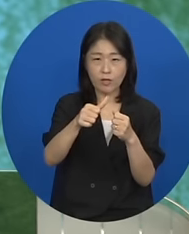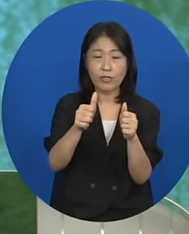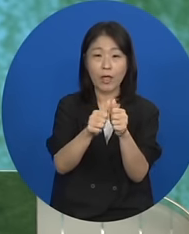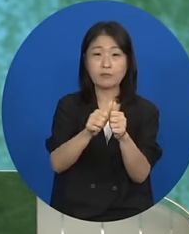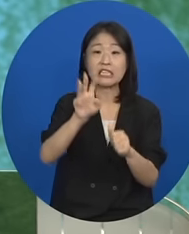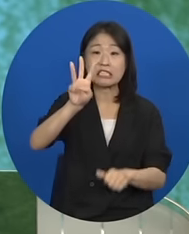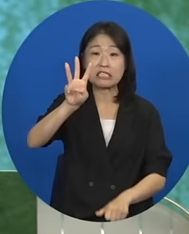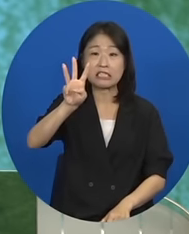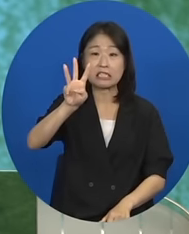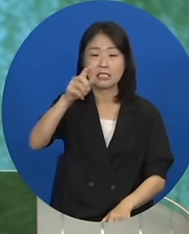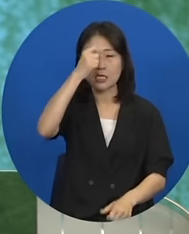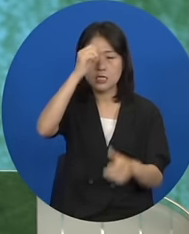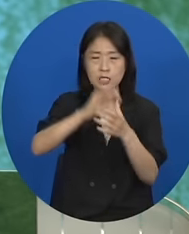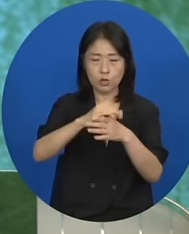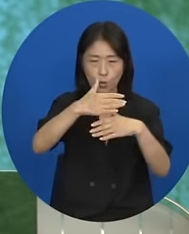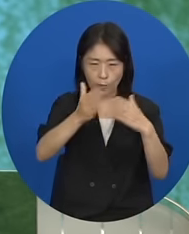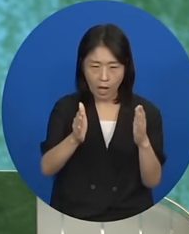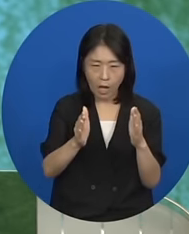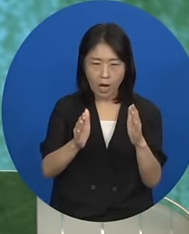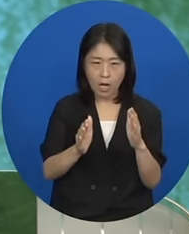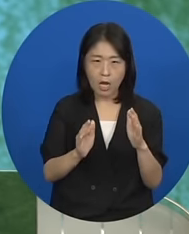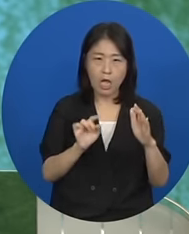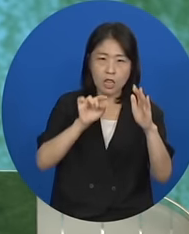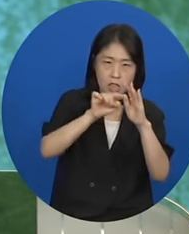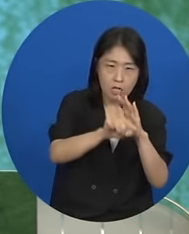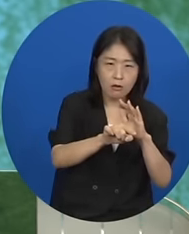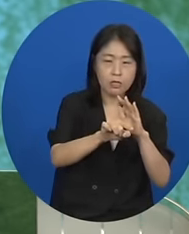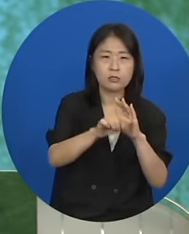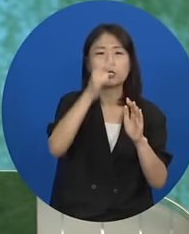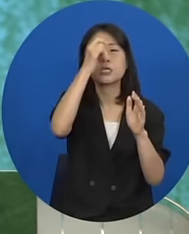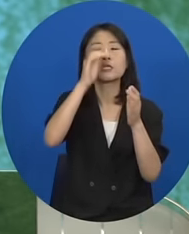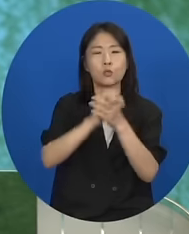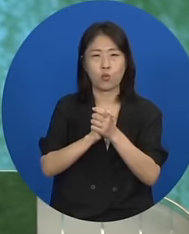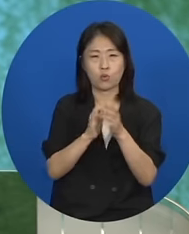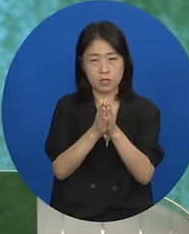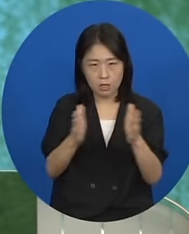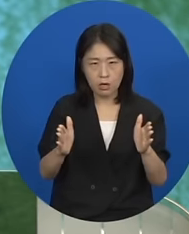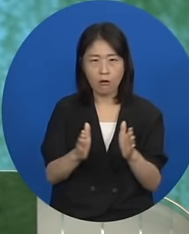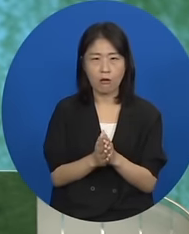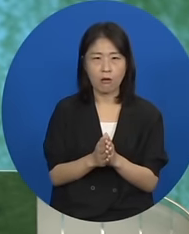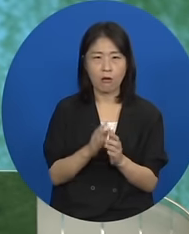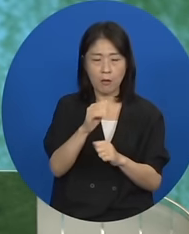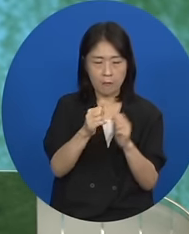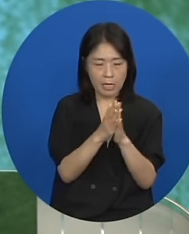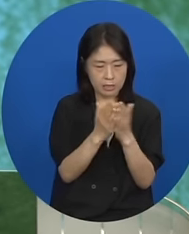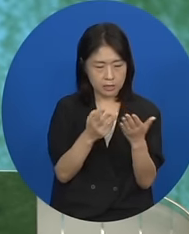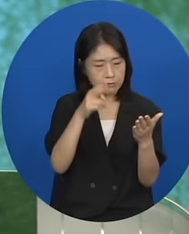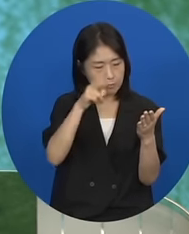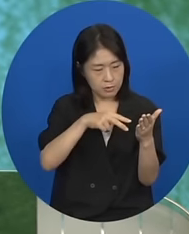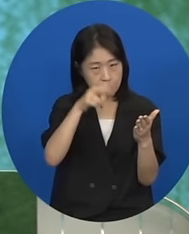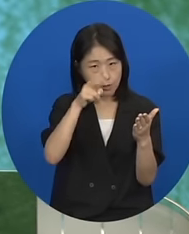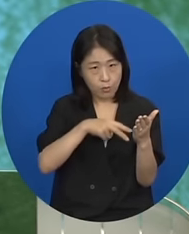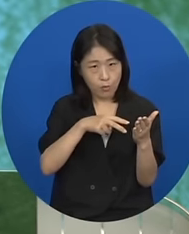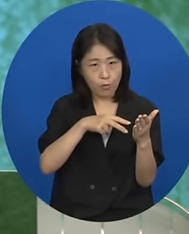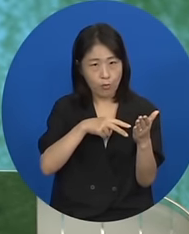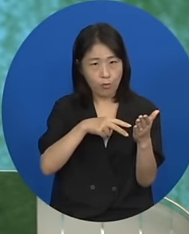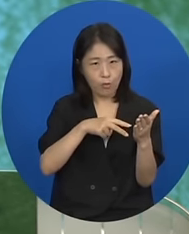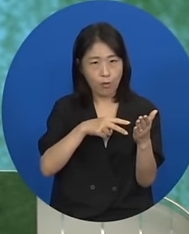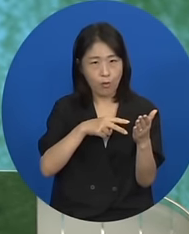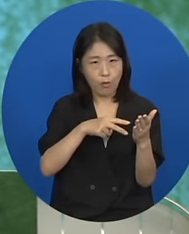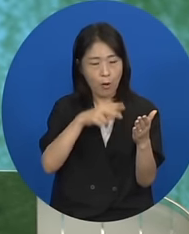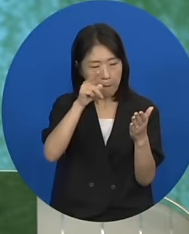그 방에 들어가 가지고 거기서 또 보고 배운 건 있어 가지고 말씀을 피고 한 장씩 읽으면서 말씀 기도를 한 거